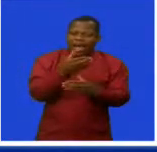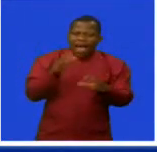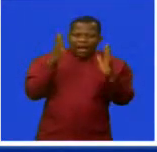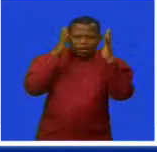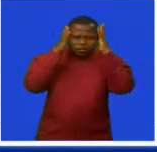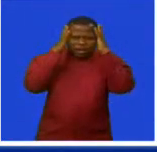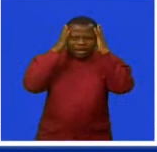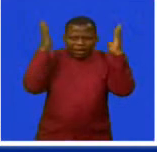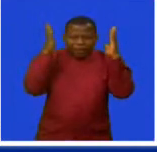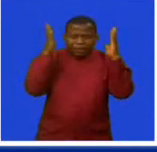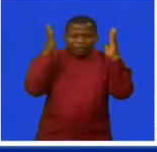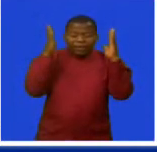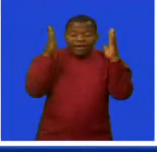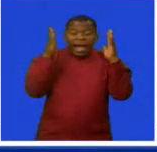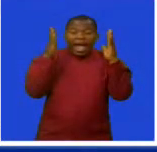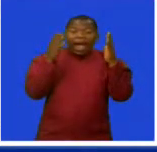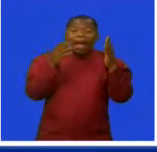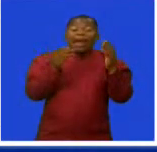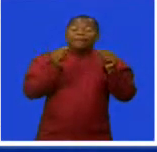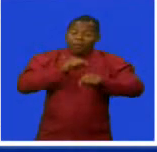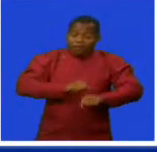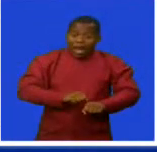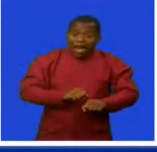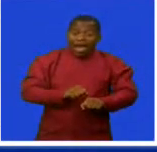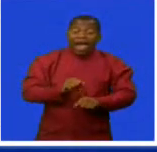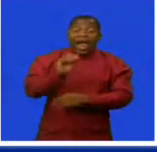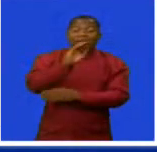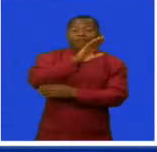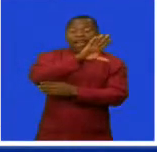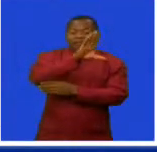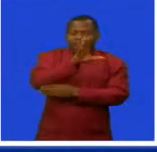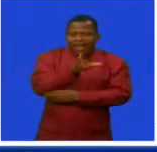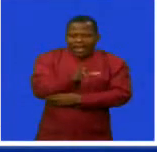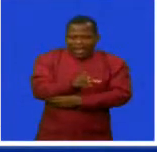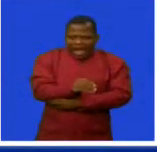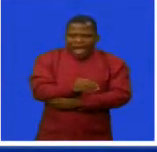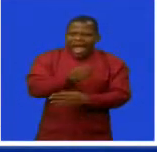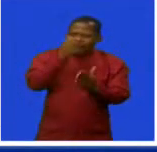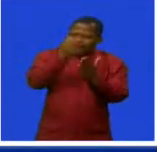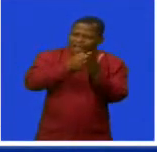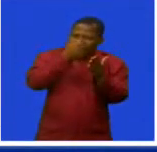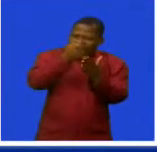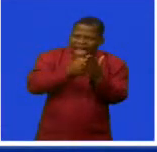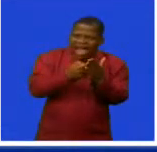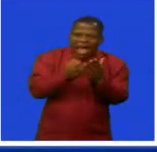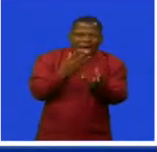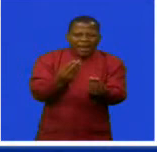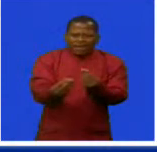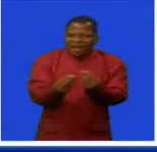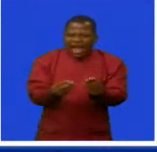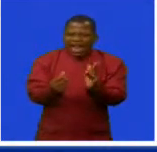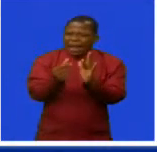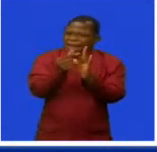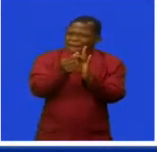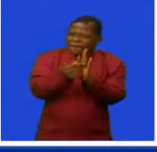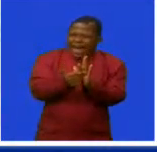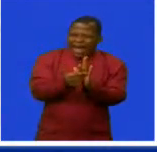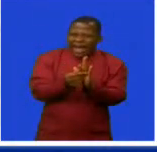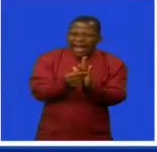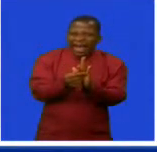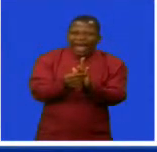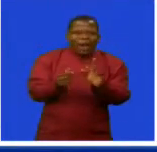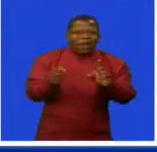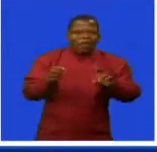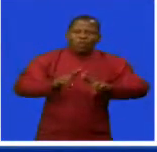liyingcenye yetivumelwane telivekati le-Afrika letilwa nekuthi bamfana bathathwe bendiwe bafati babancane. Letivumelwane